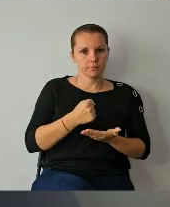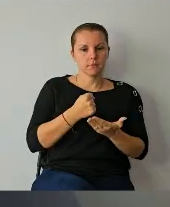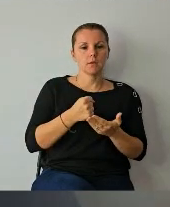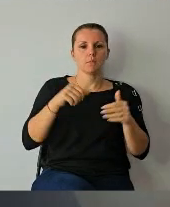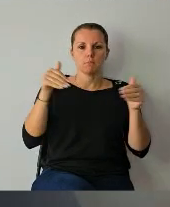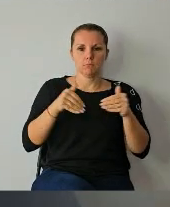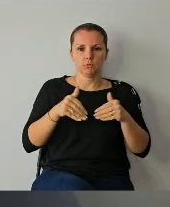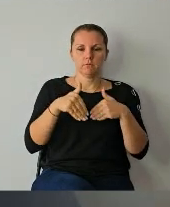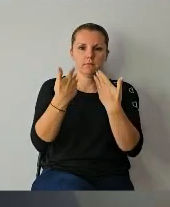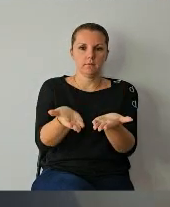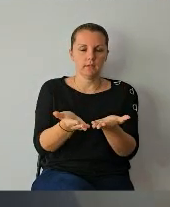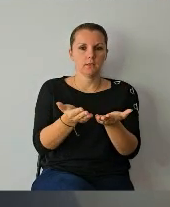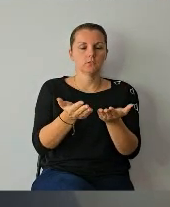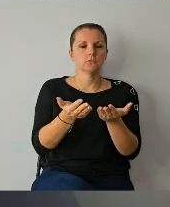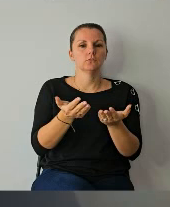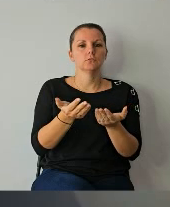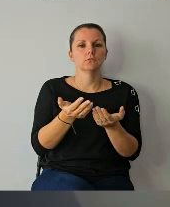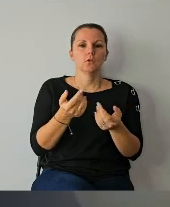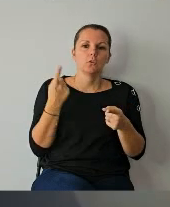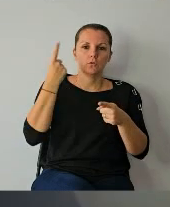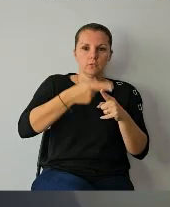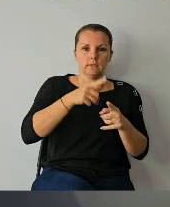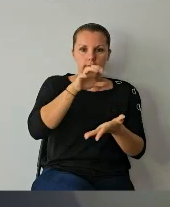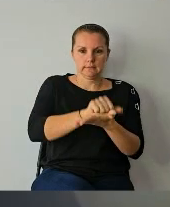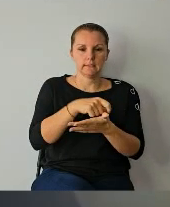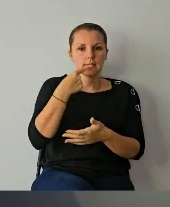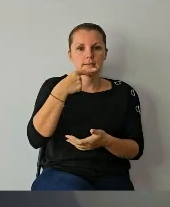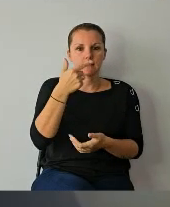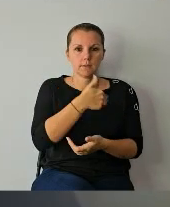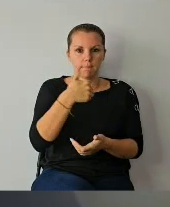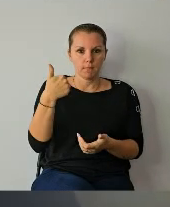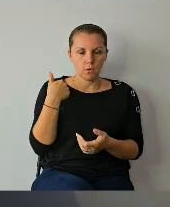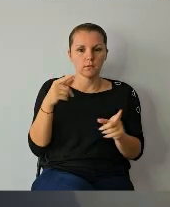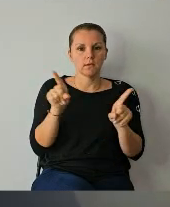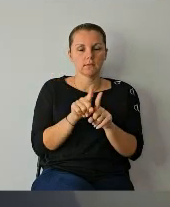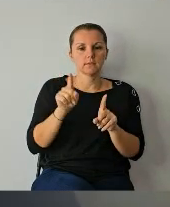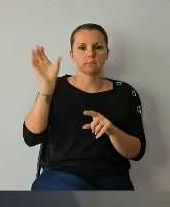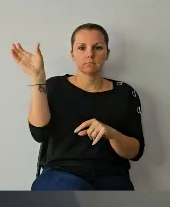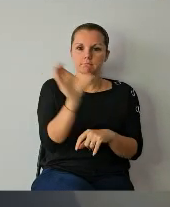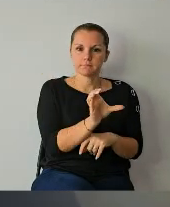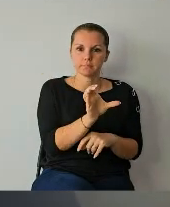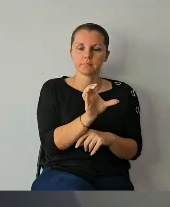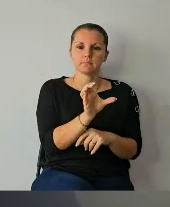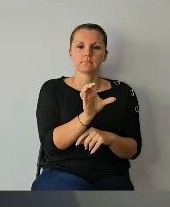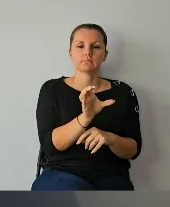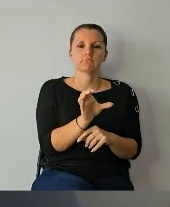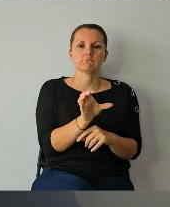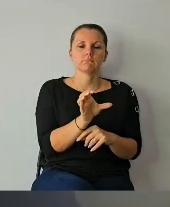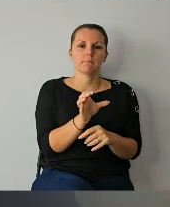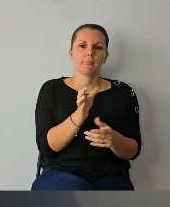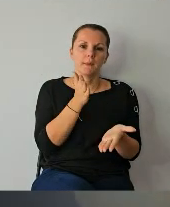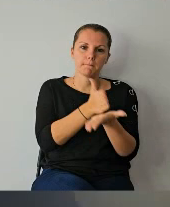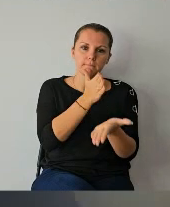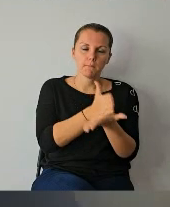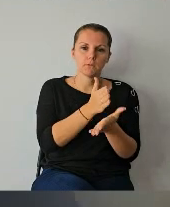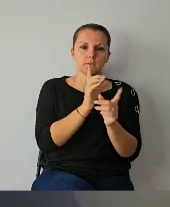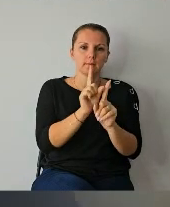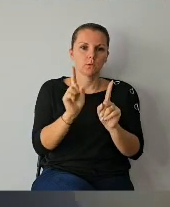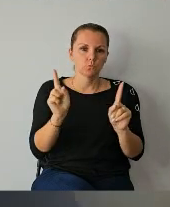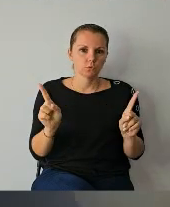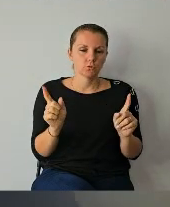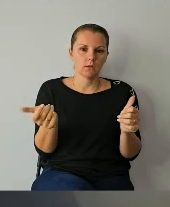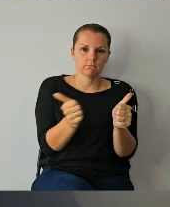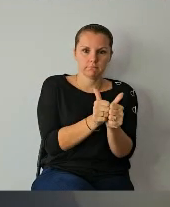uczniom dodatkowych zajęć z języka polskiego, a także zatrudnienie między innymi pomocy nauczyciela,